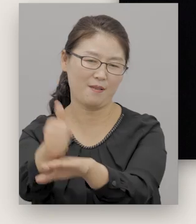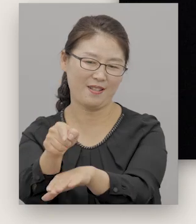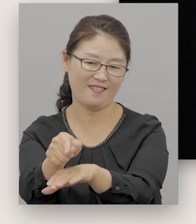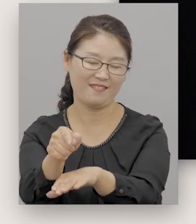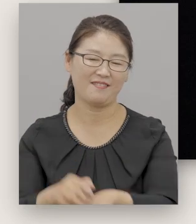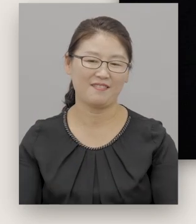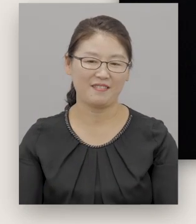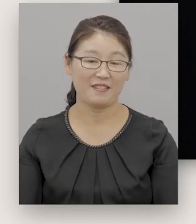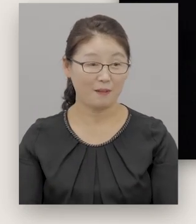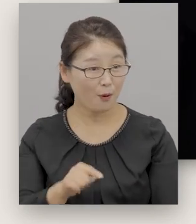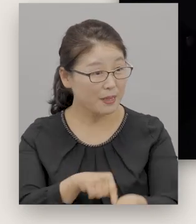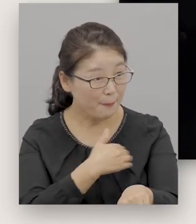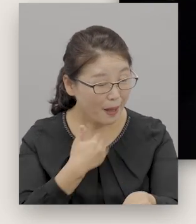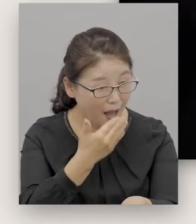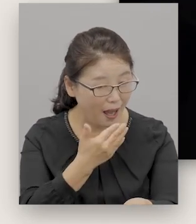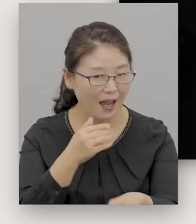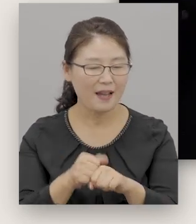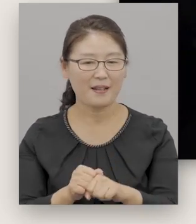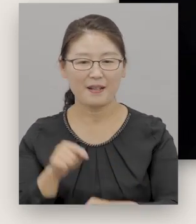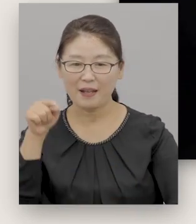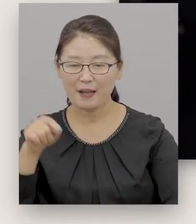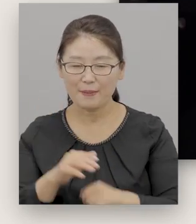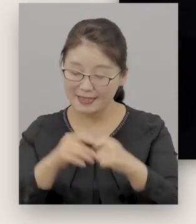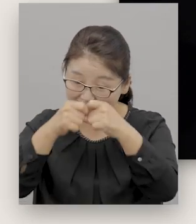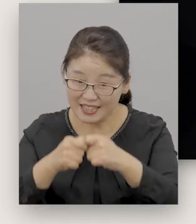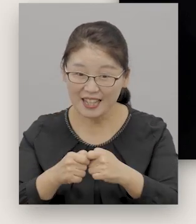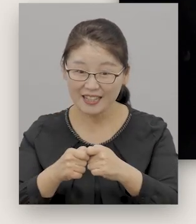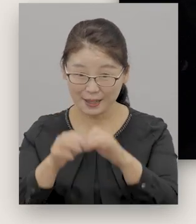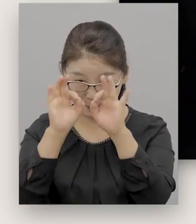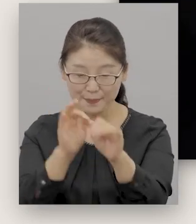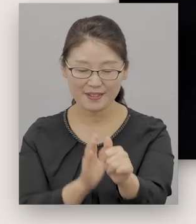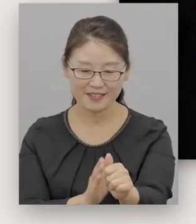마지막 작업이기 때문에 이제 시간 되시면 조금 더 천천히